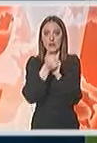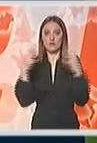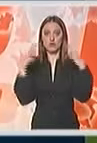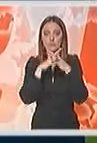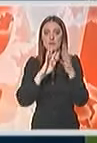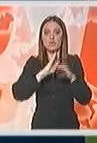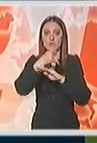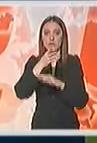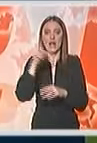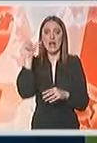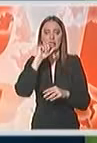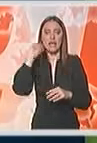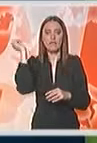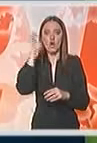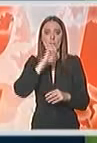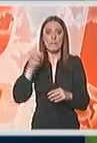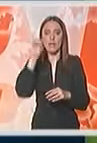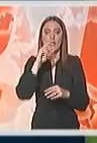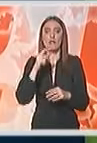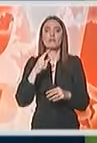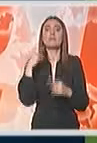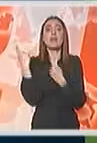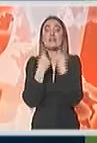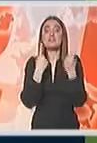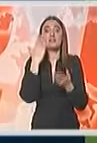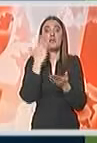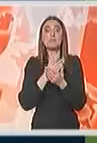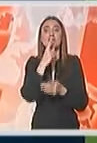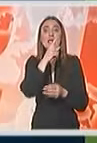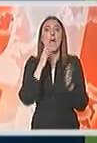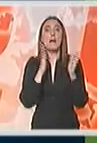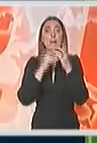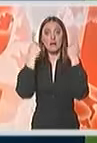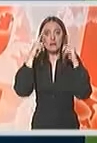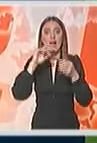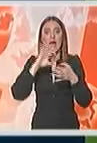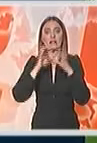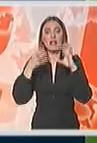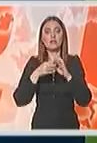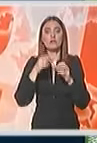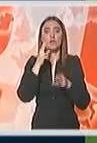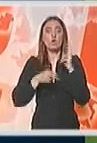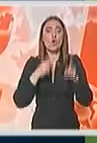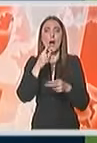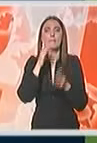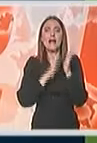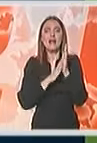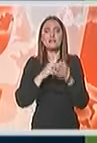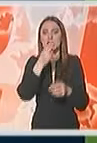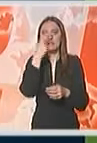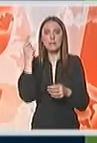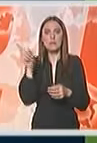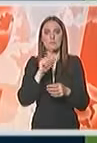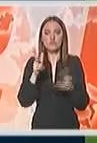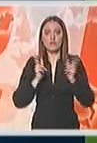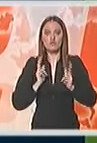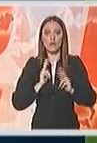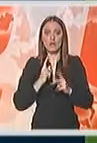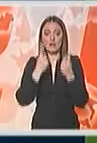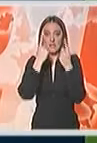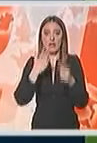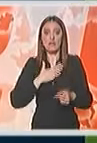utakmicama četvrtfinala Lige Evrope. Najneizvestnije će biti u Madridu, gde Atletico dočekuje Valenciju posle 2-2 kod slepih miševa. Standard